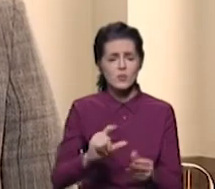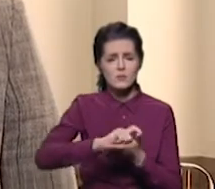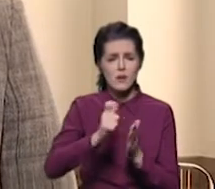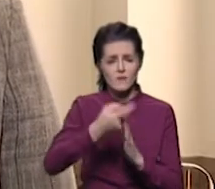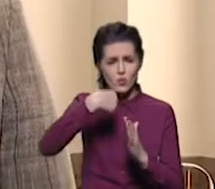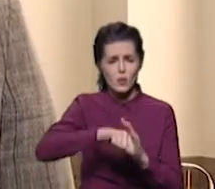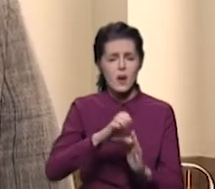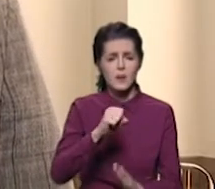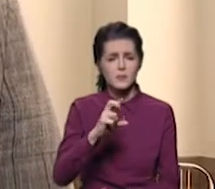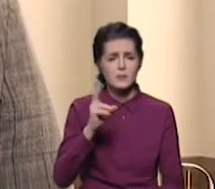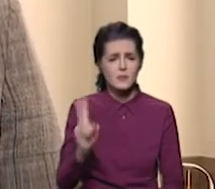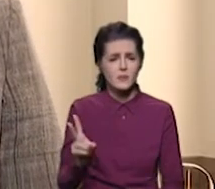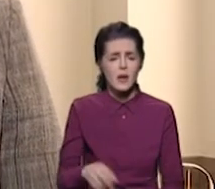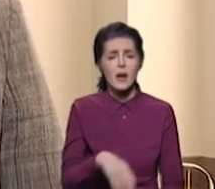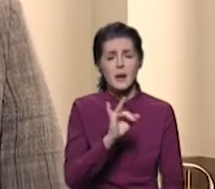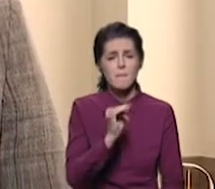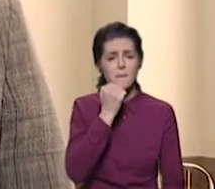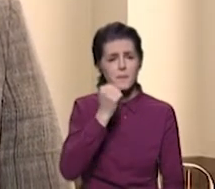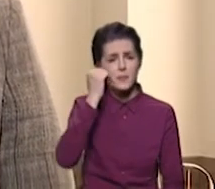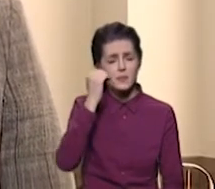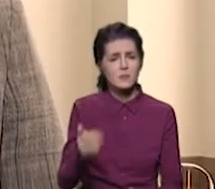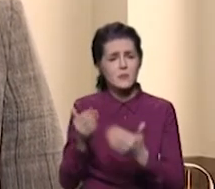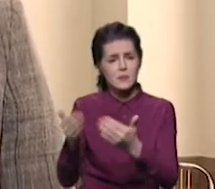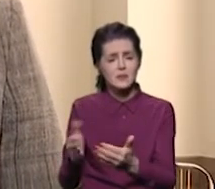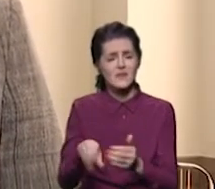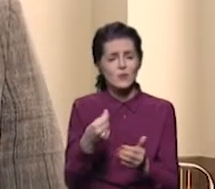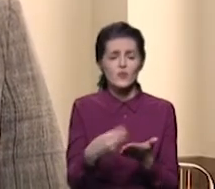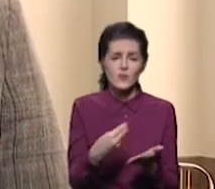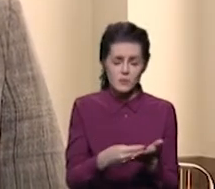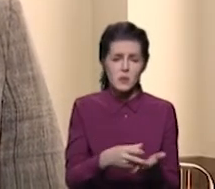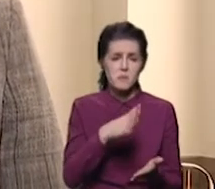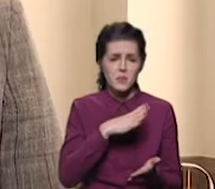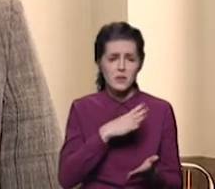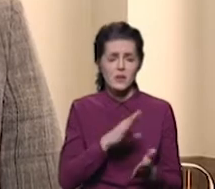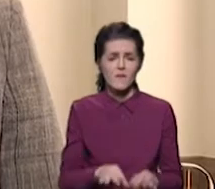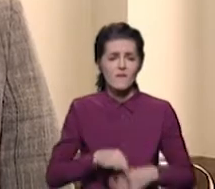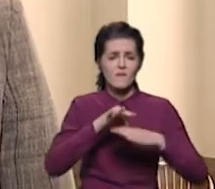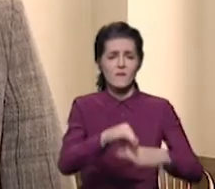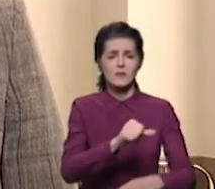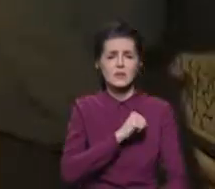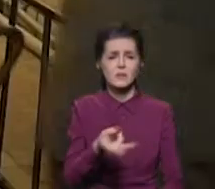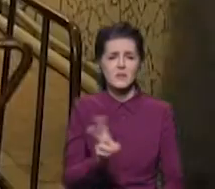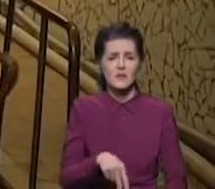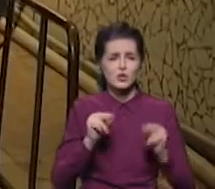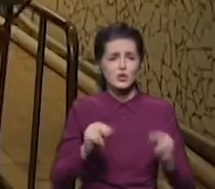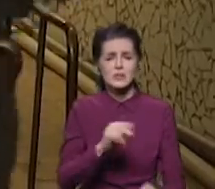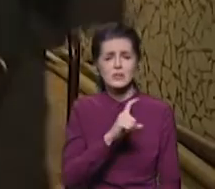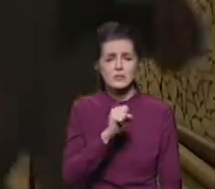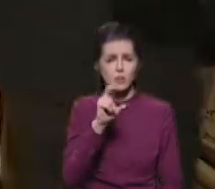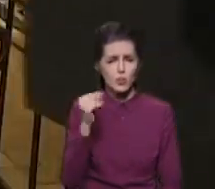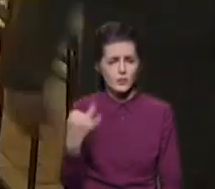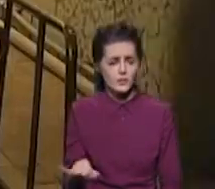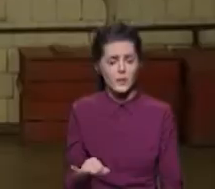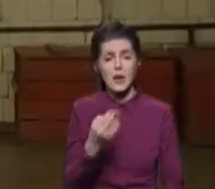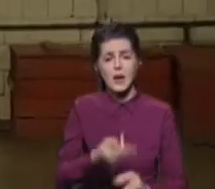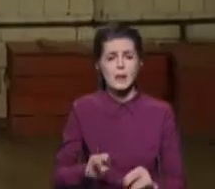АБК. И благодаря этой сумме было введено два очистных забоя. Нараховує